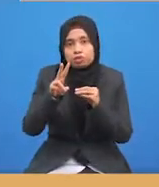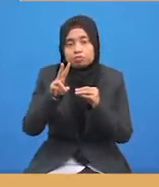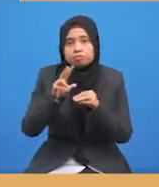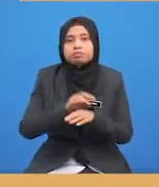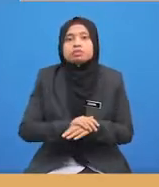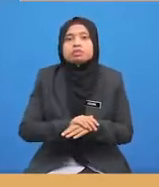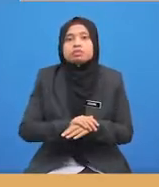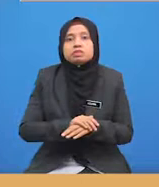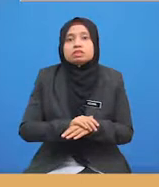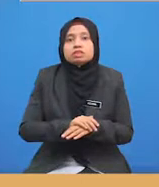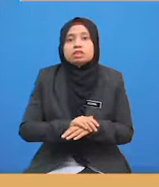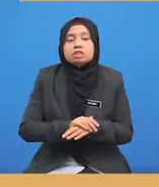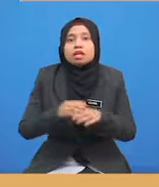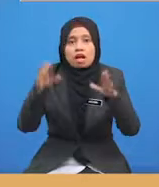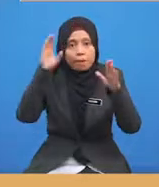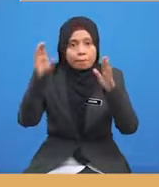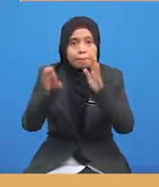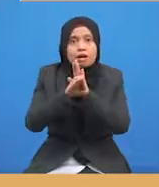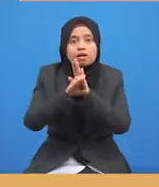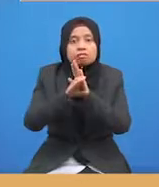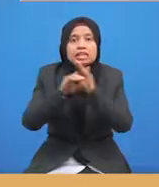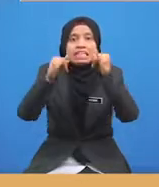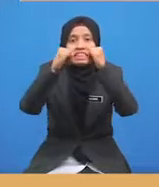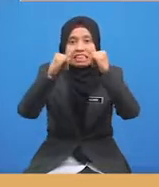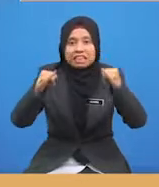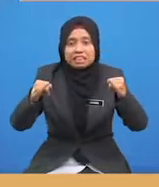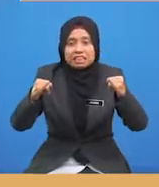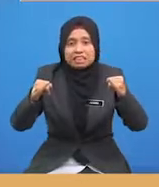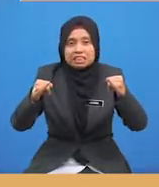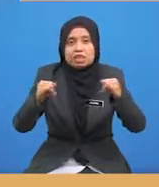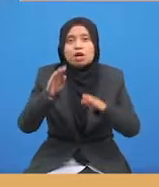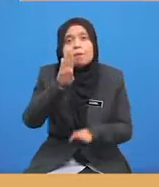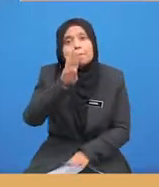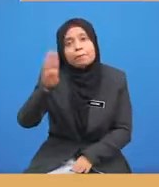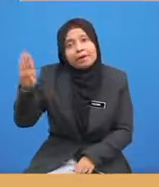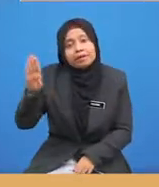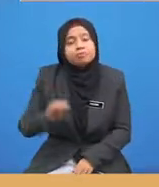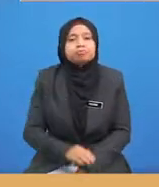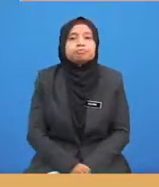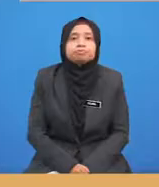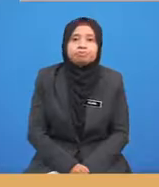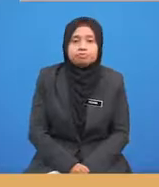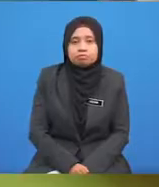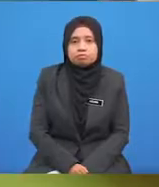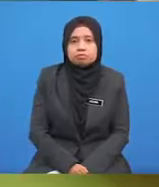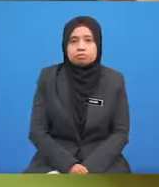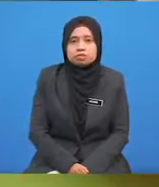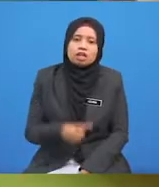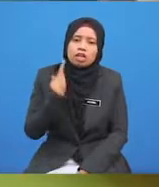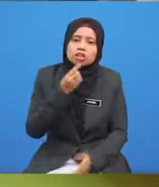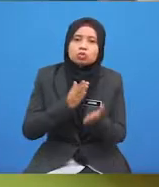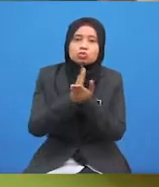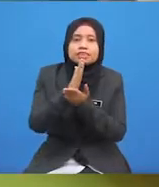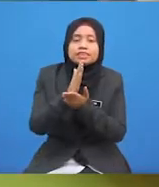kedua ini ialah gambar Buckingham Palace melambangkan Barat. Kita